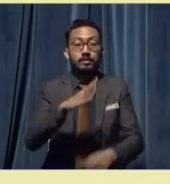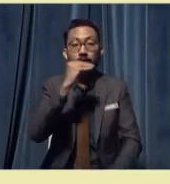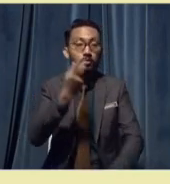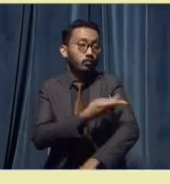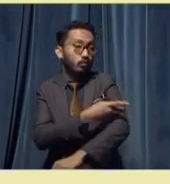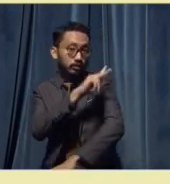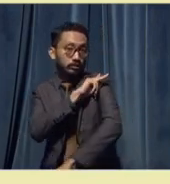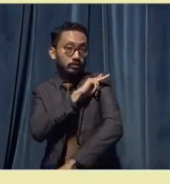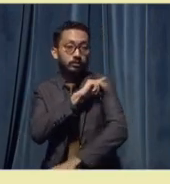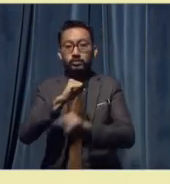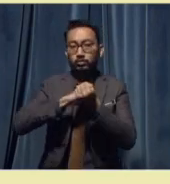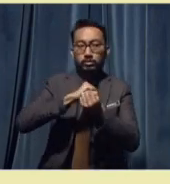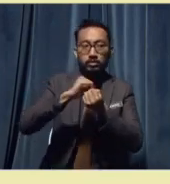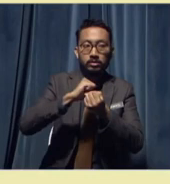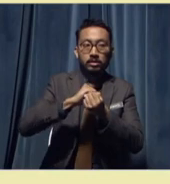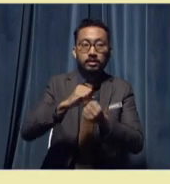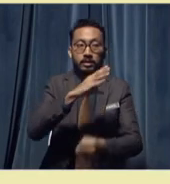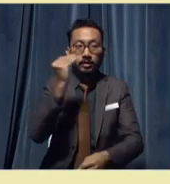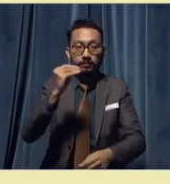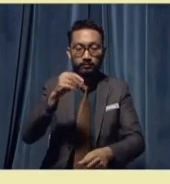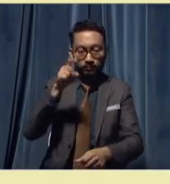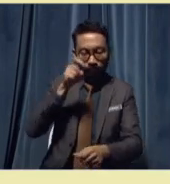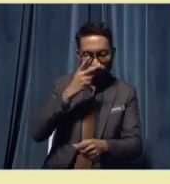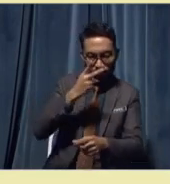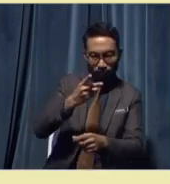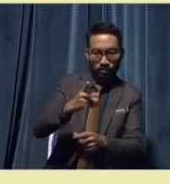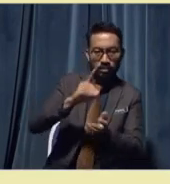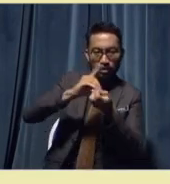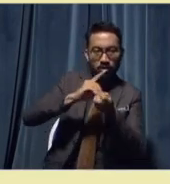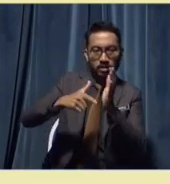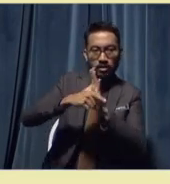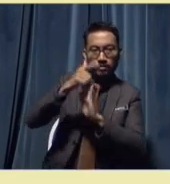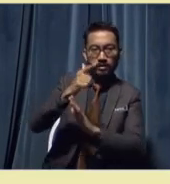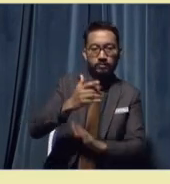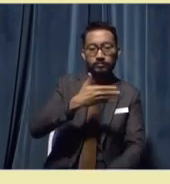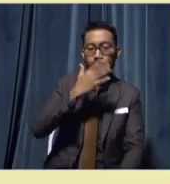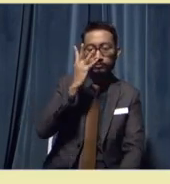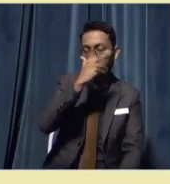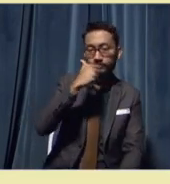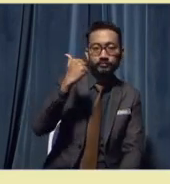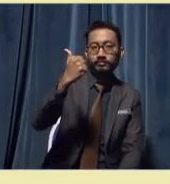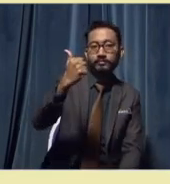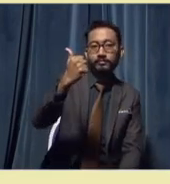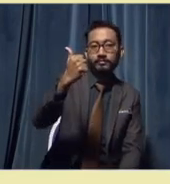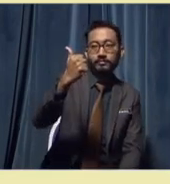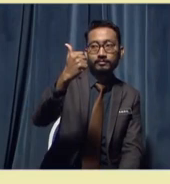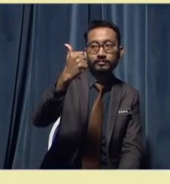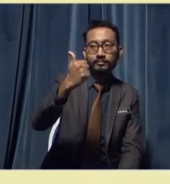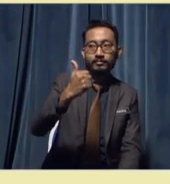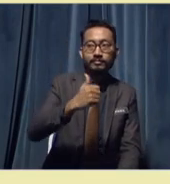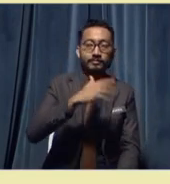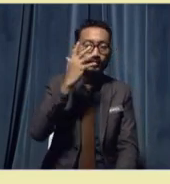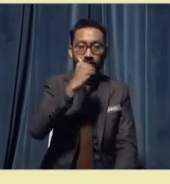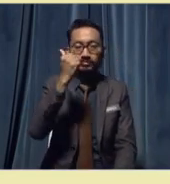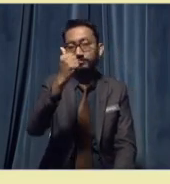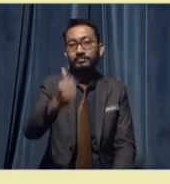kecekapan dan kuasa pencucian serta memastikan deterjen